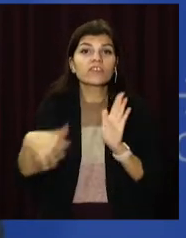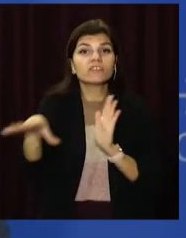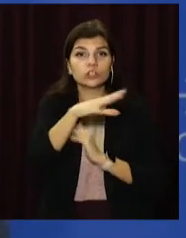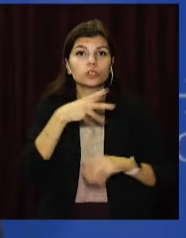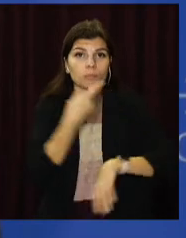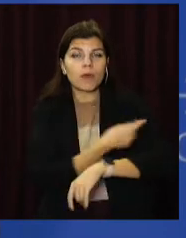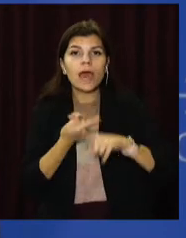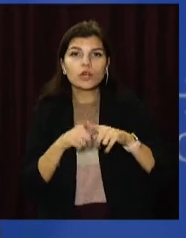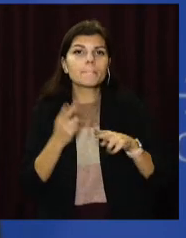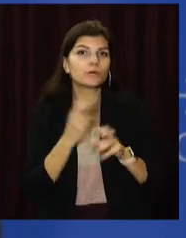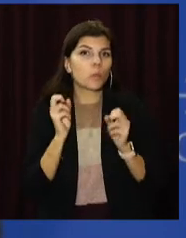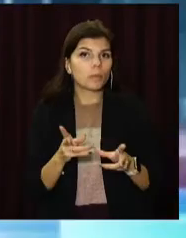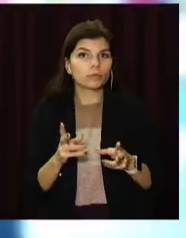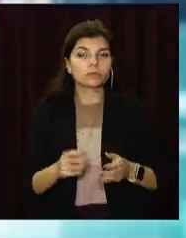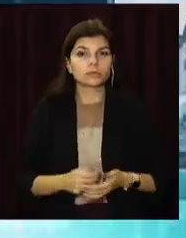це безпека.